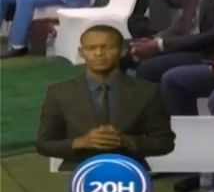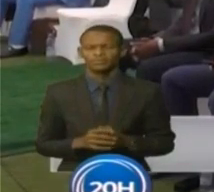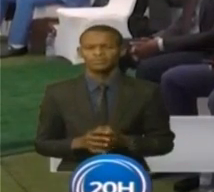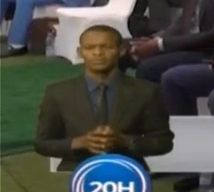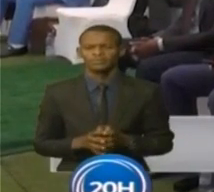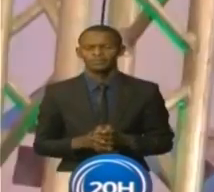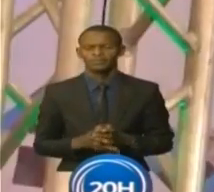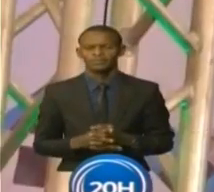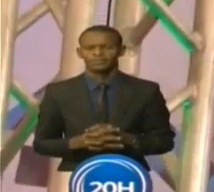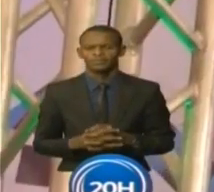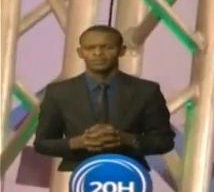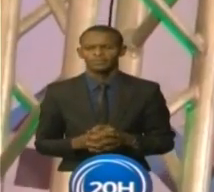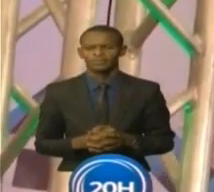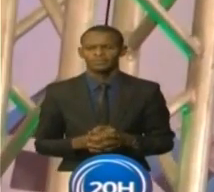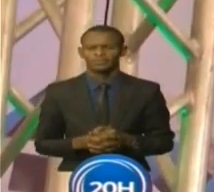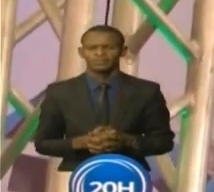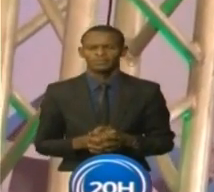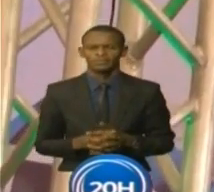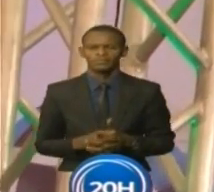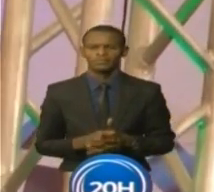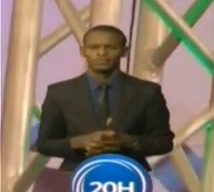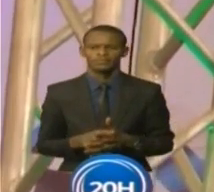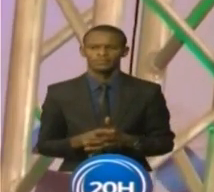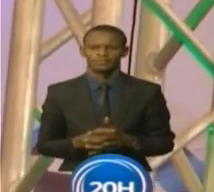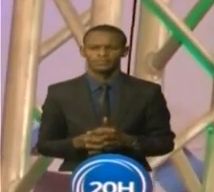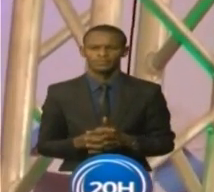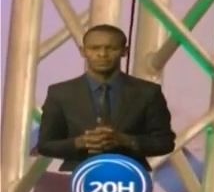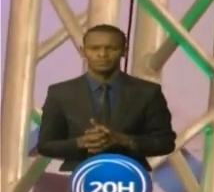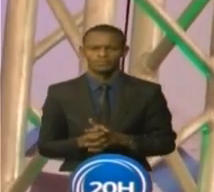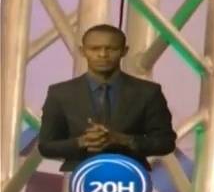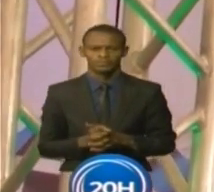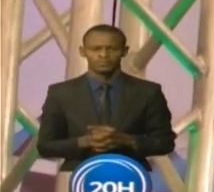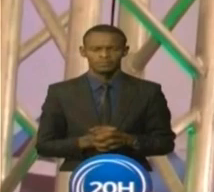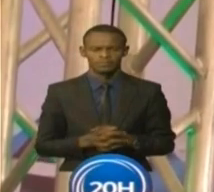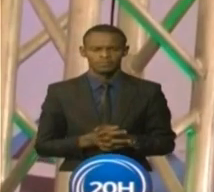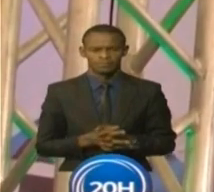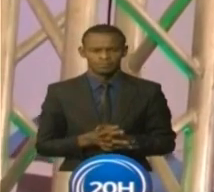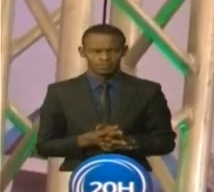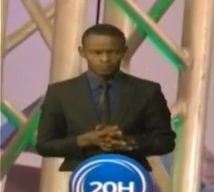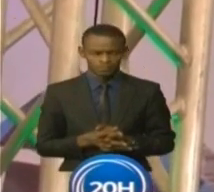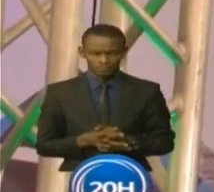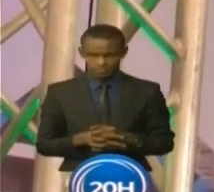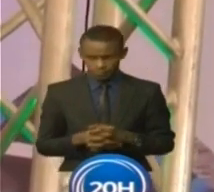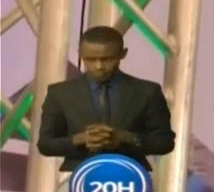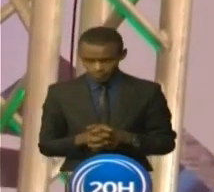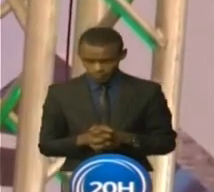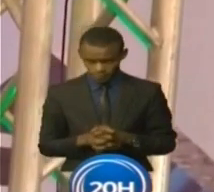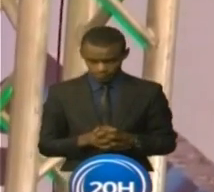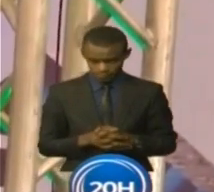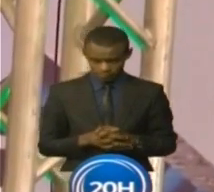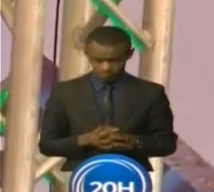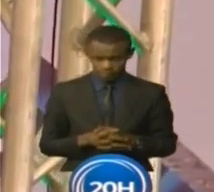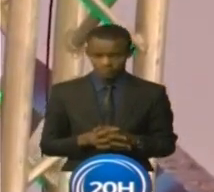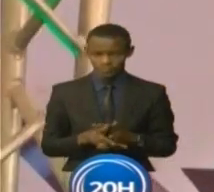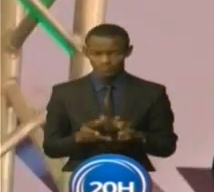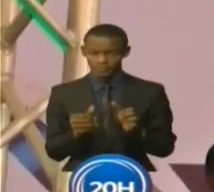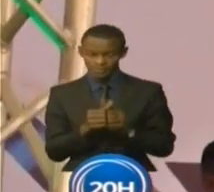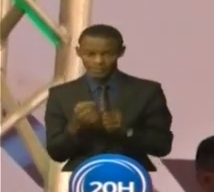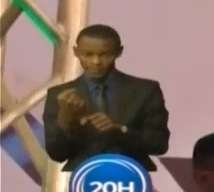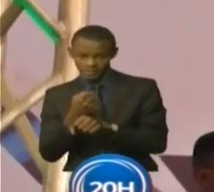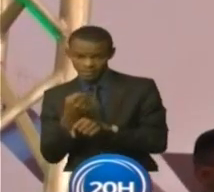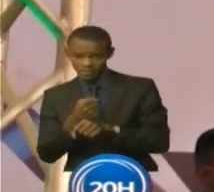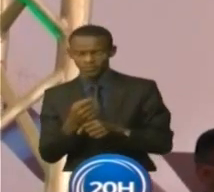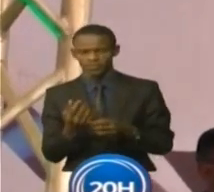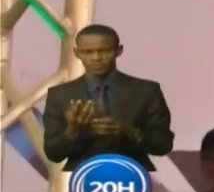exploitants artisanaux. Les chefs de l'État ont promis aux Congolais de devenir les millionnaires. Avec les labos que nous avons mis en place, nous